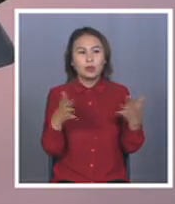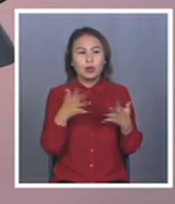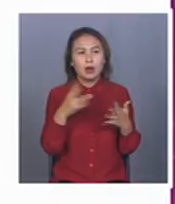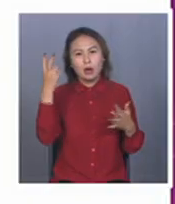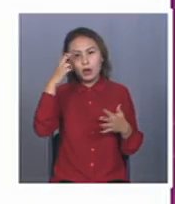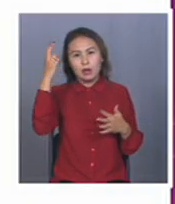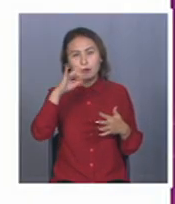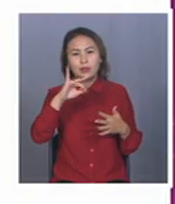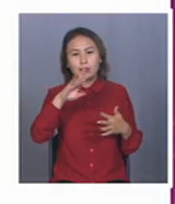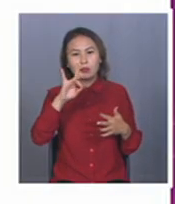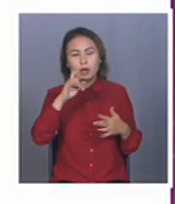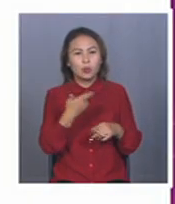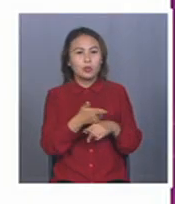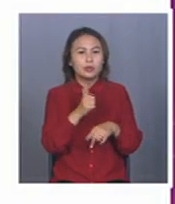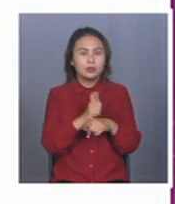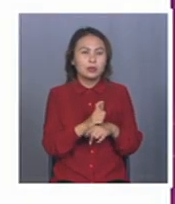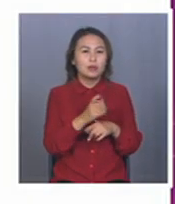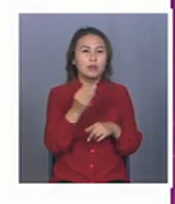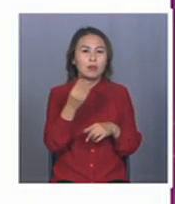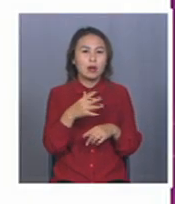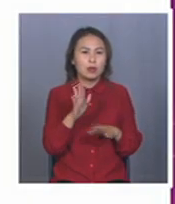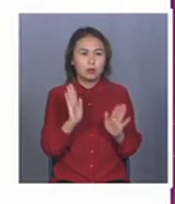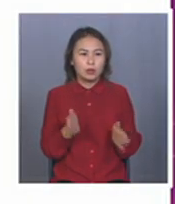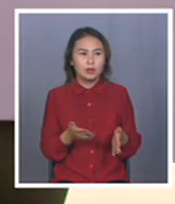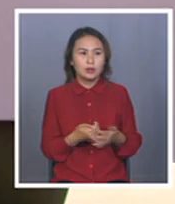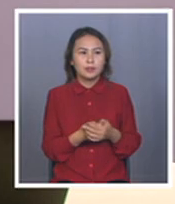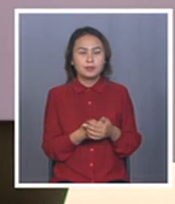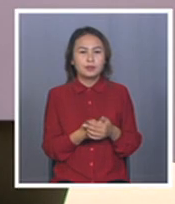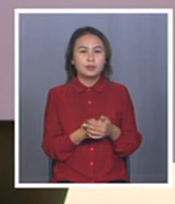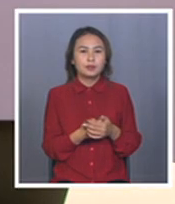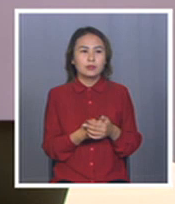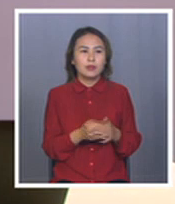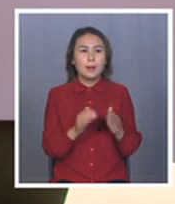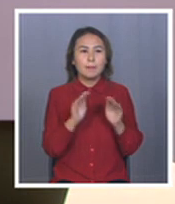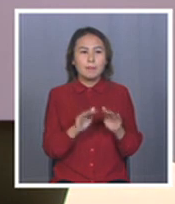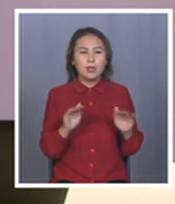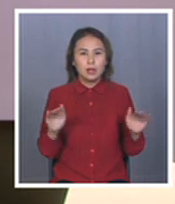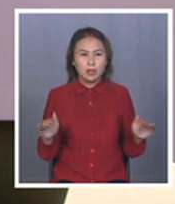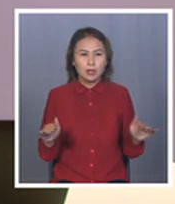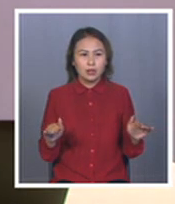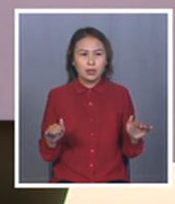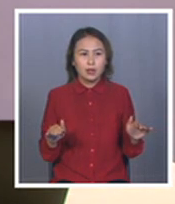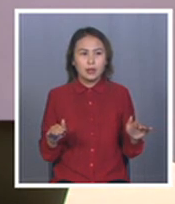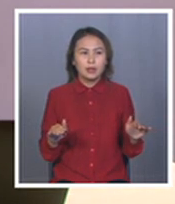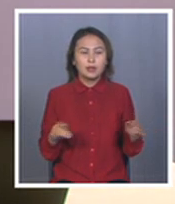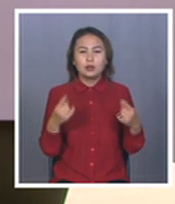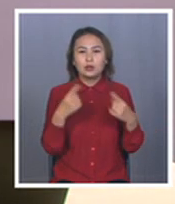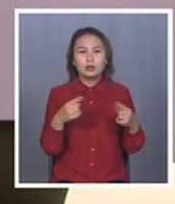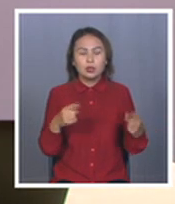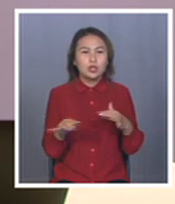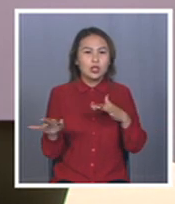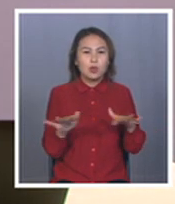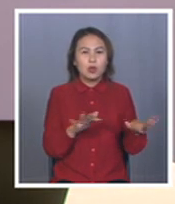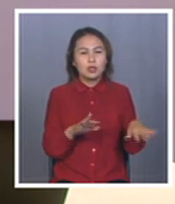уылдырығы өте бағалы болып саналады. Балалар, елімізде түрлі шаруашылық